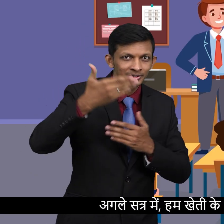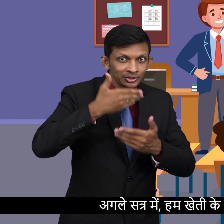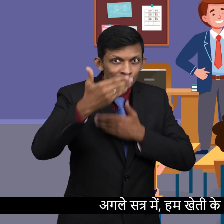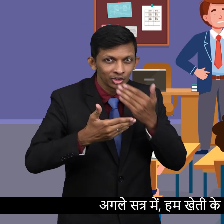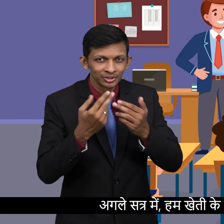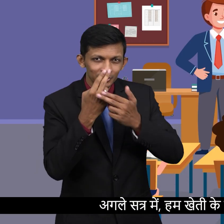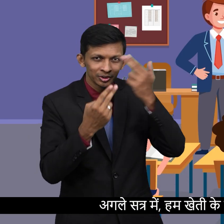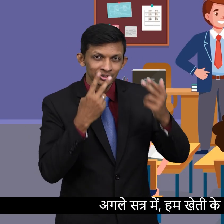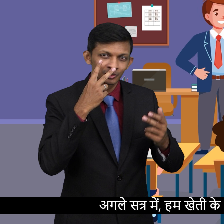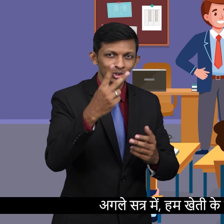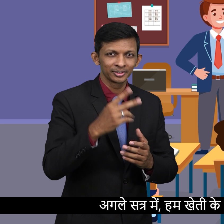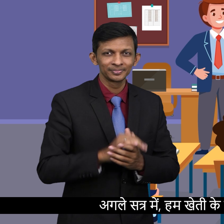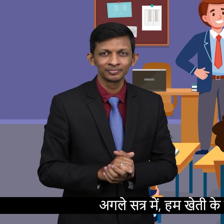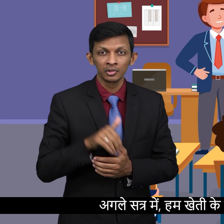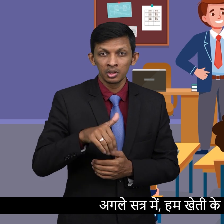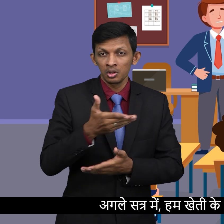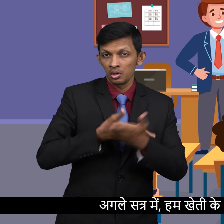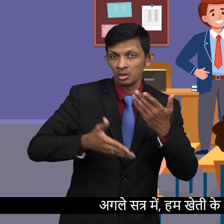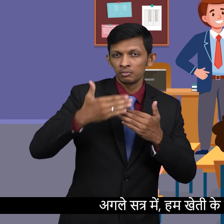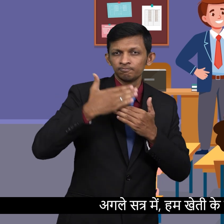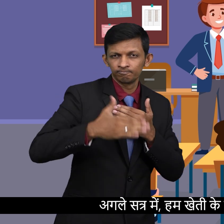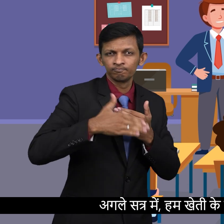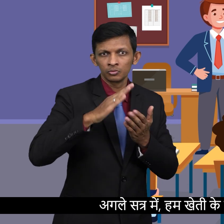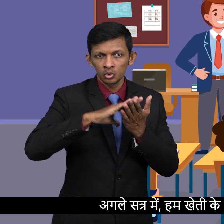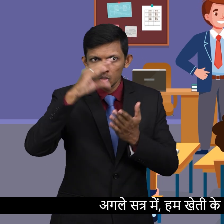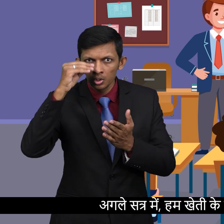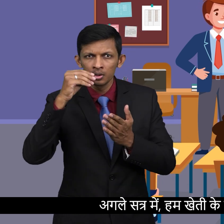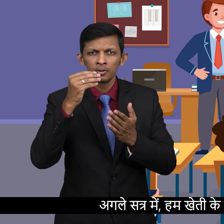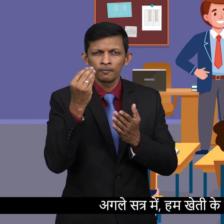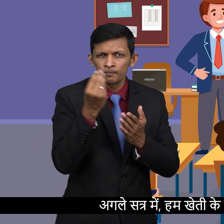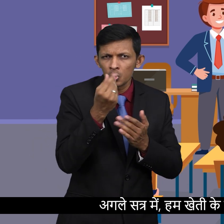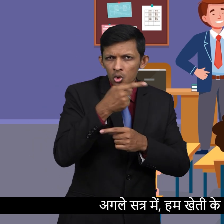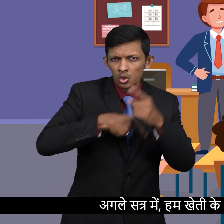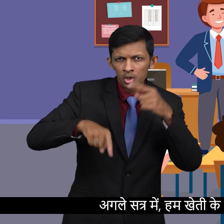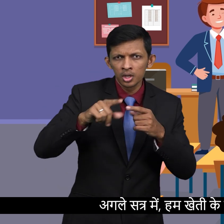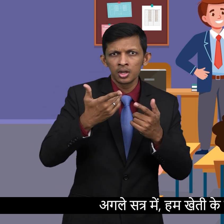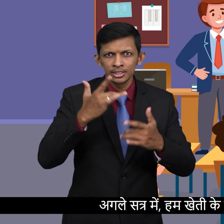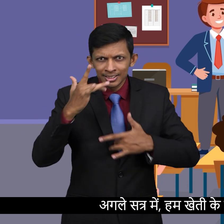बहुत महत्वपूर्ण है। अगले सत्र में हम खेती के बारे में कुछ और दिलचस्प